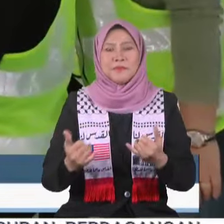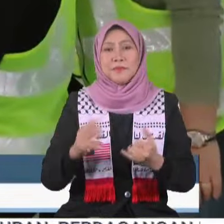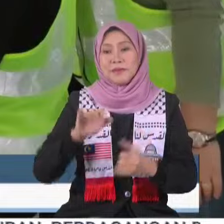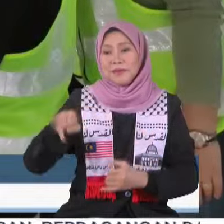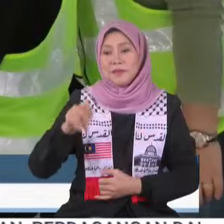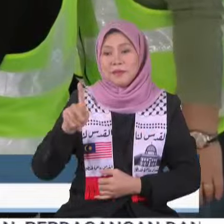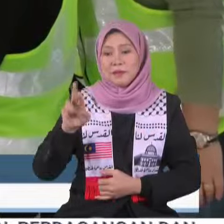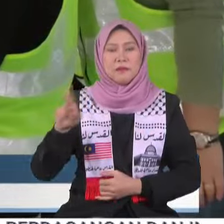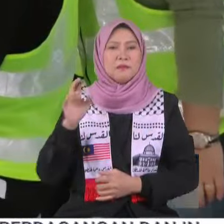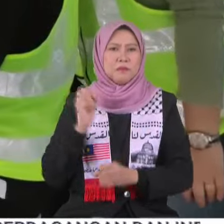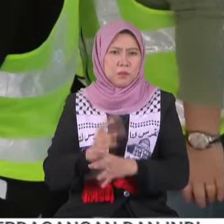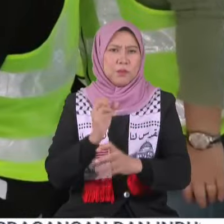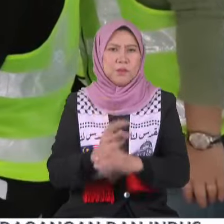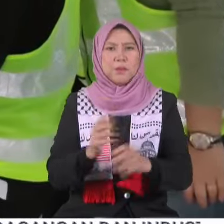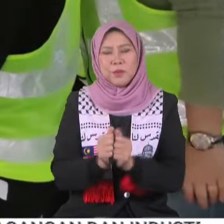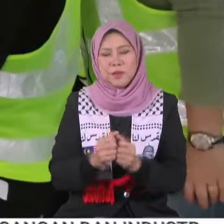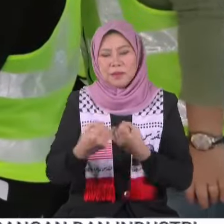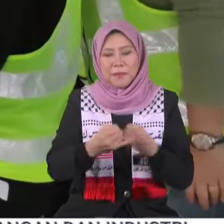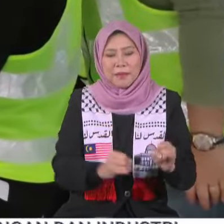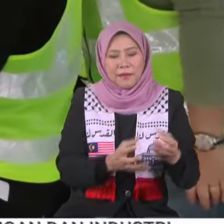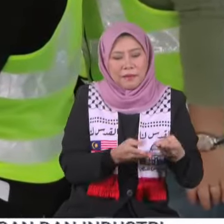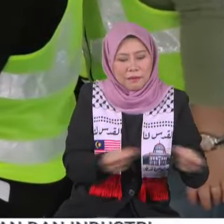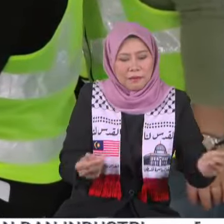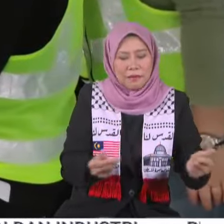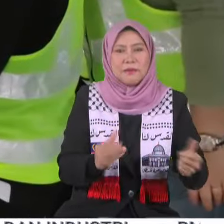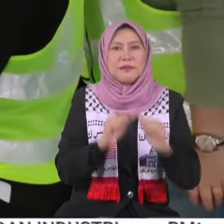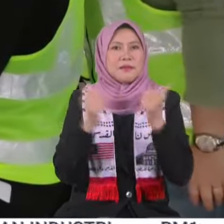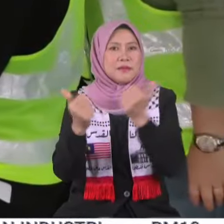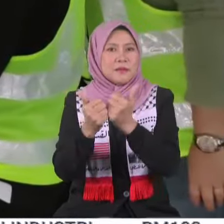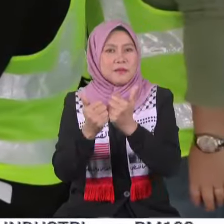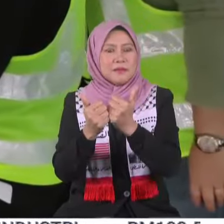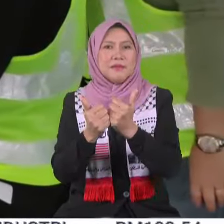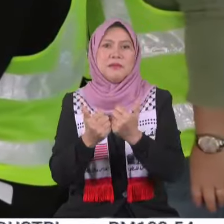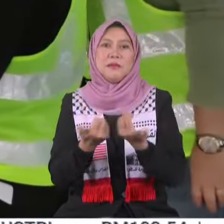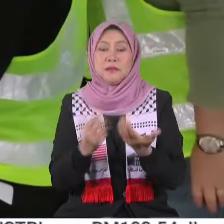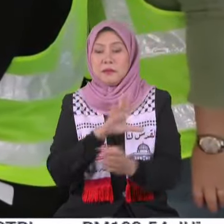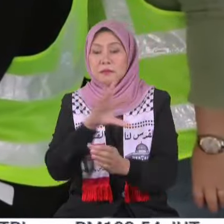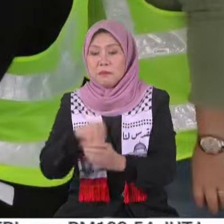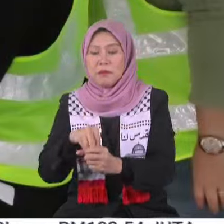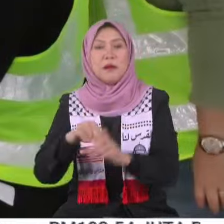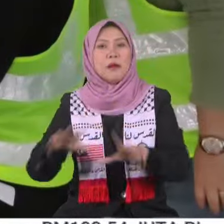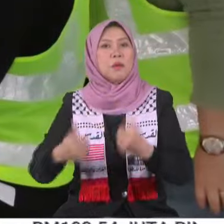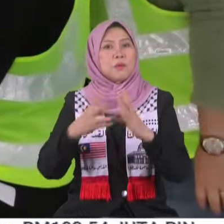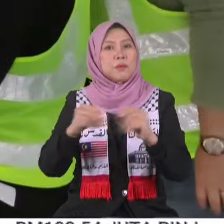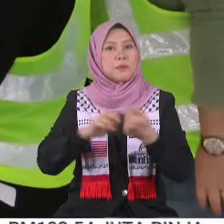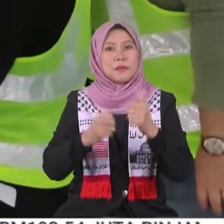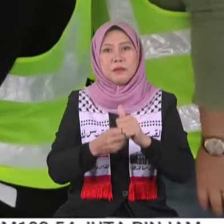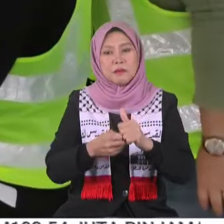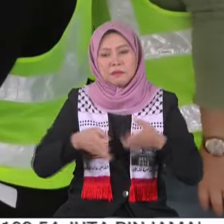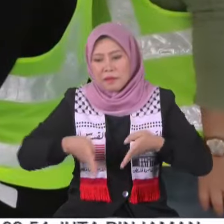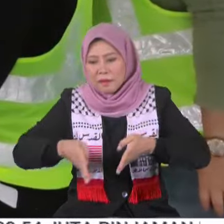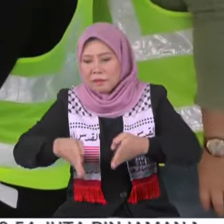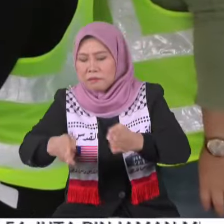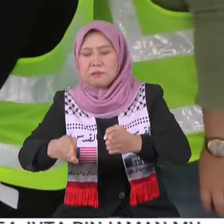keras menyelaras bersama Jabatan Tanah dan Survei dan agensi-agensi utiliti terlibat dalam menangani isu utama